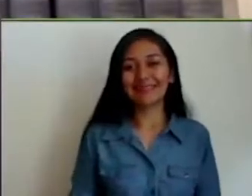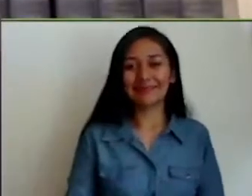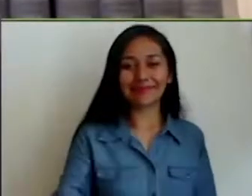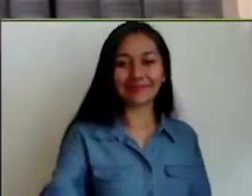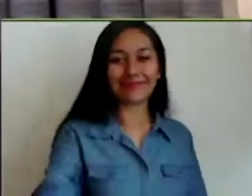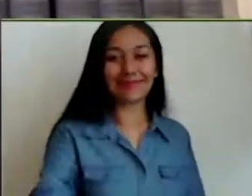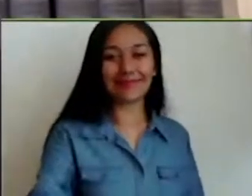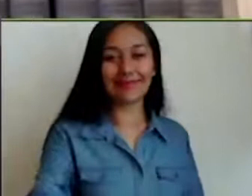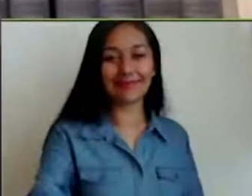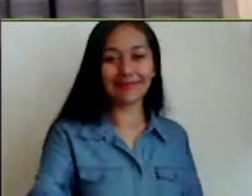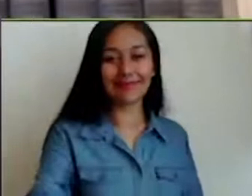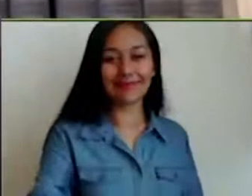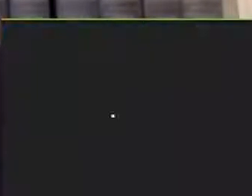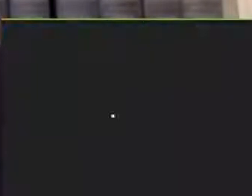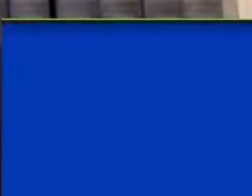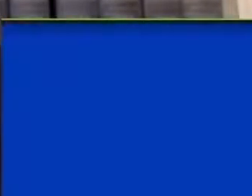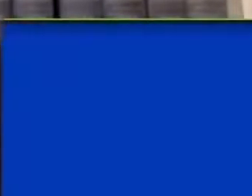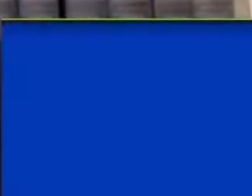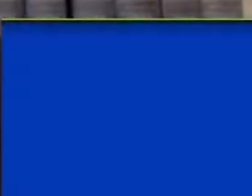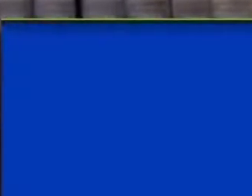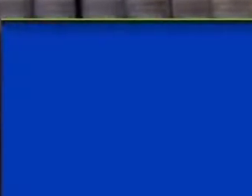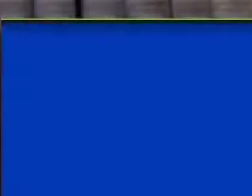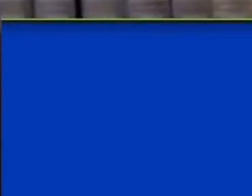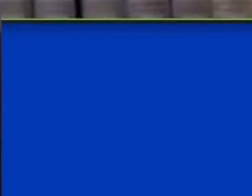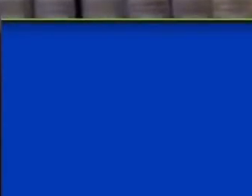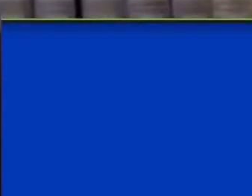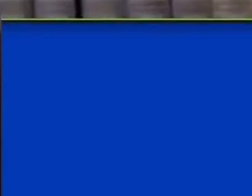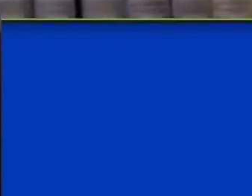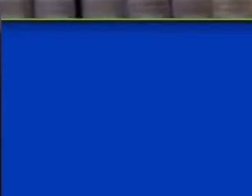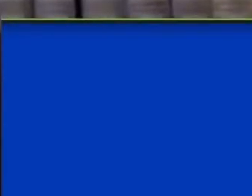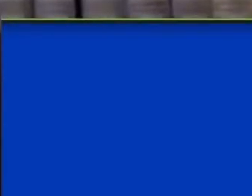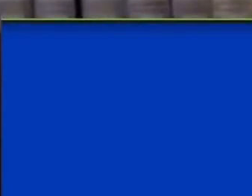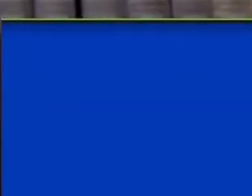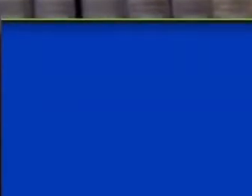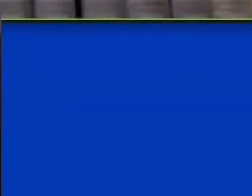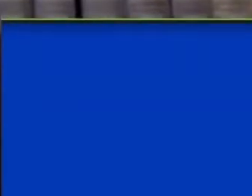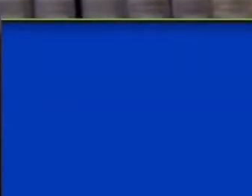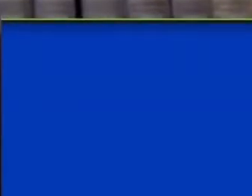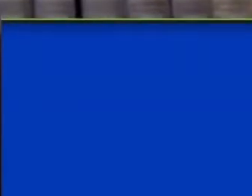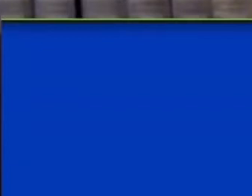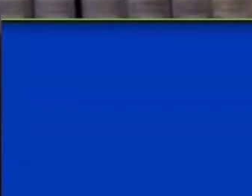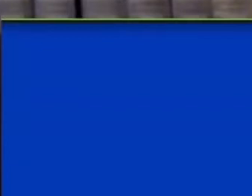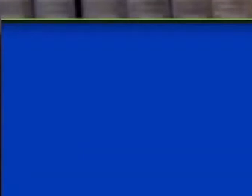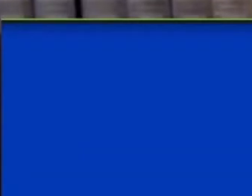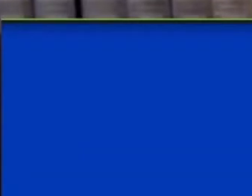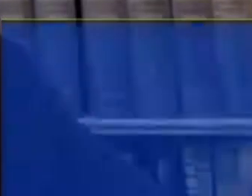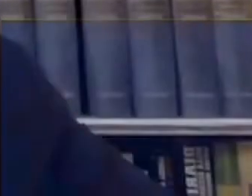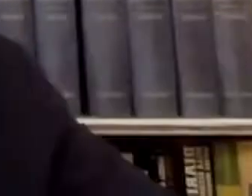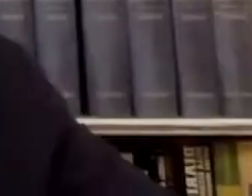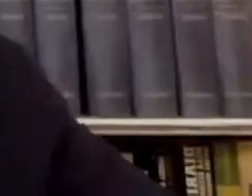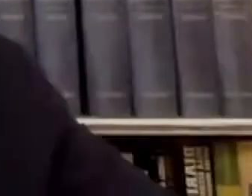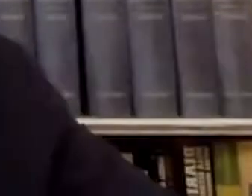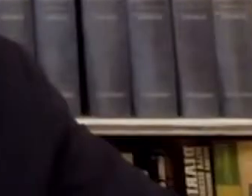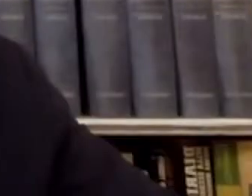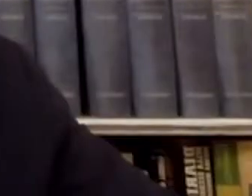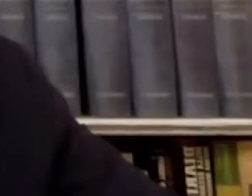ma aveva un valore numismatico, era equiparata a un valore monetario che ora non ricordo. Si tratta di una moneta che è di circa